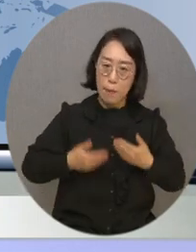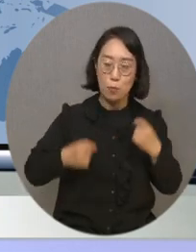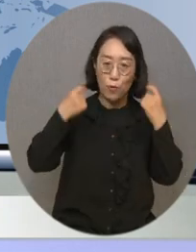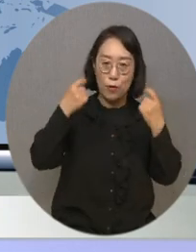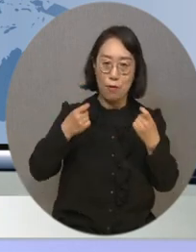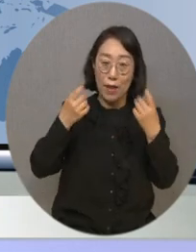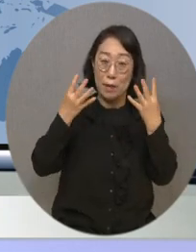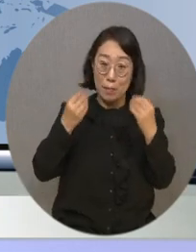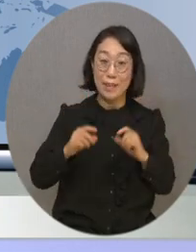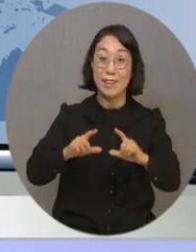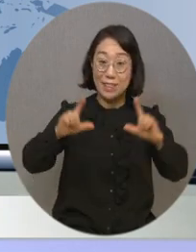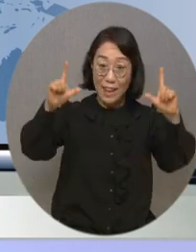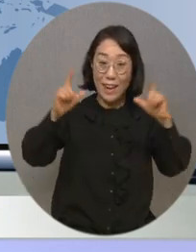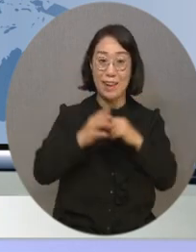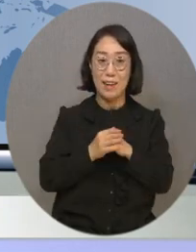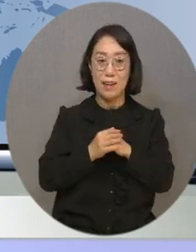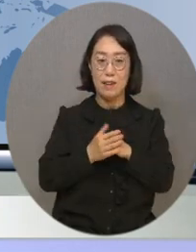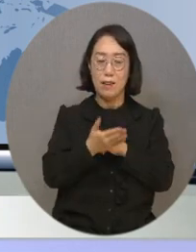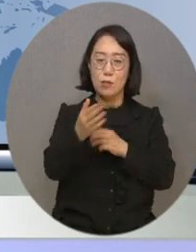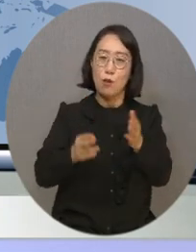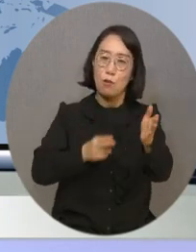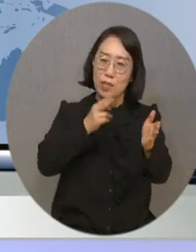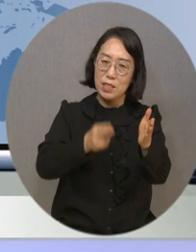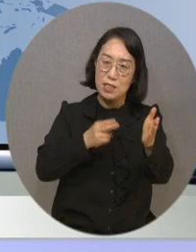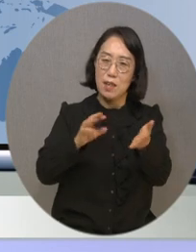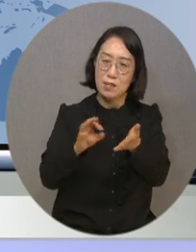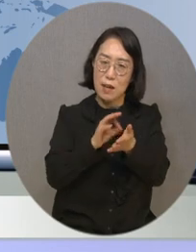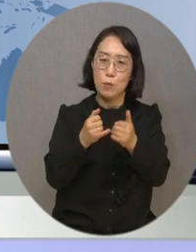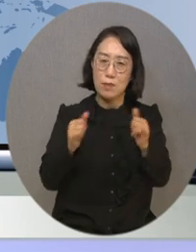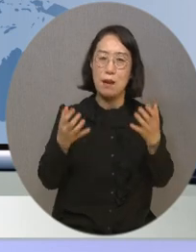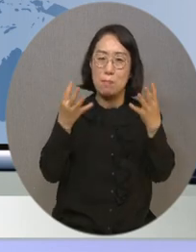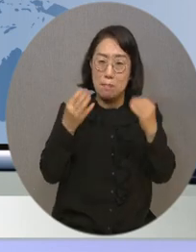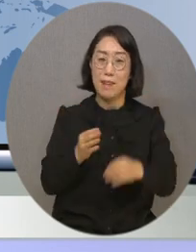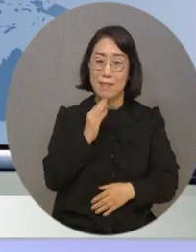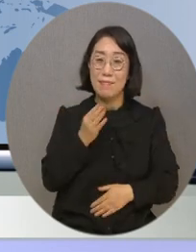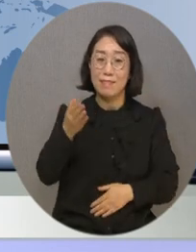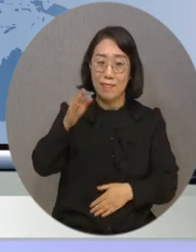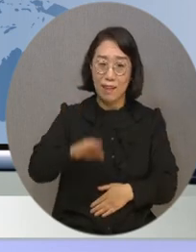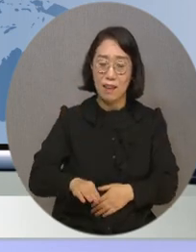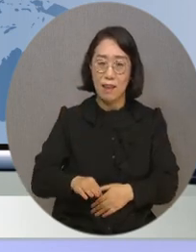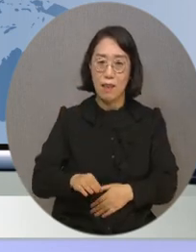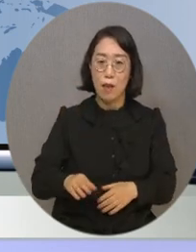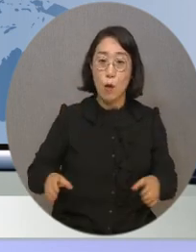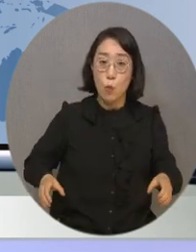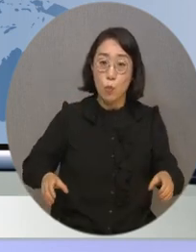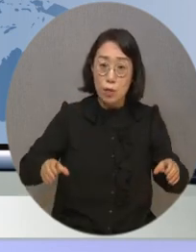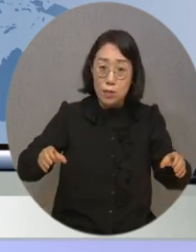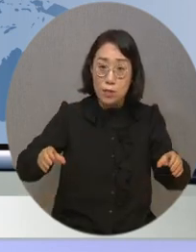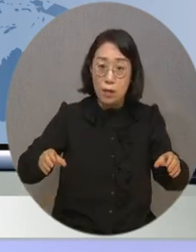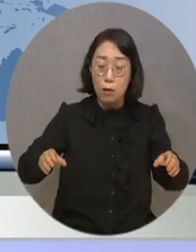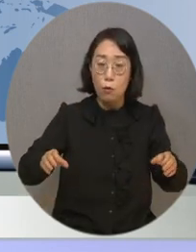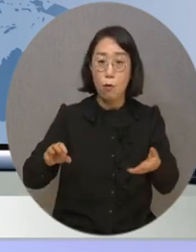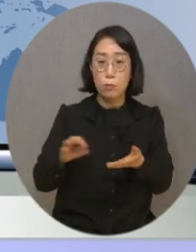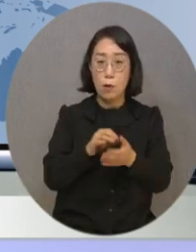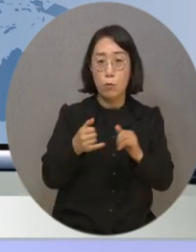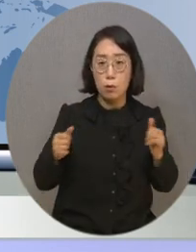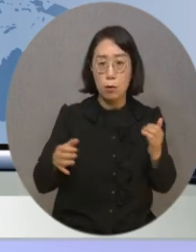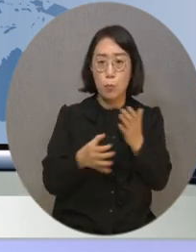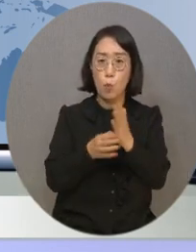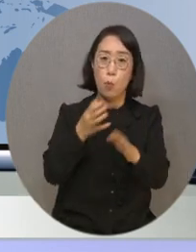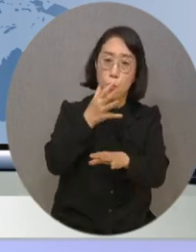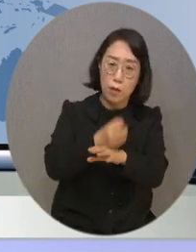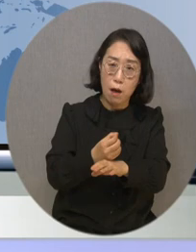참 많은 때입니다. 그래서 기차 이용하는 분들도 정말 많은데요. 휠체어 이용 장애인들은 기차표